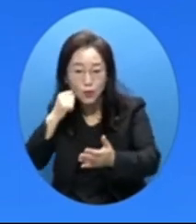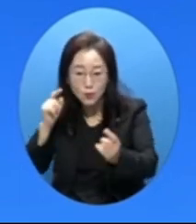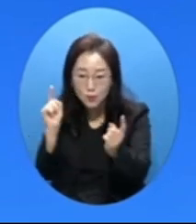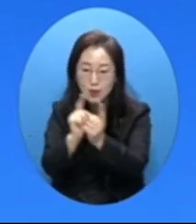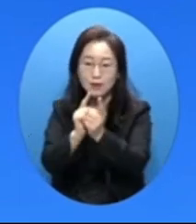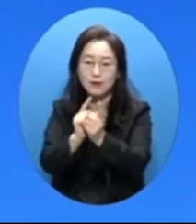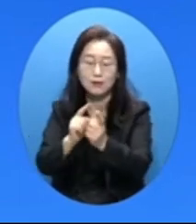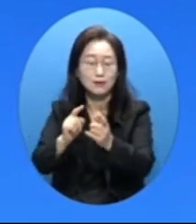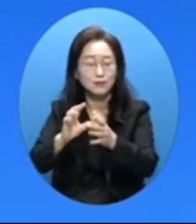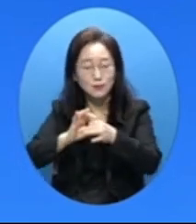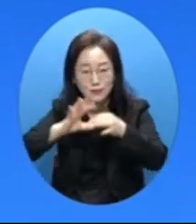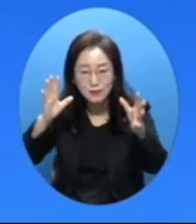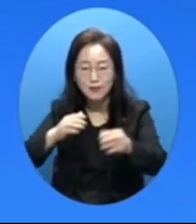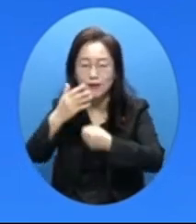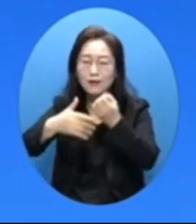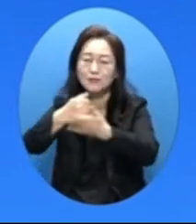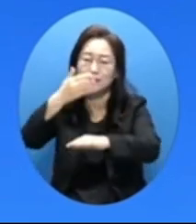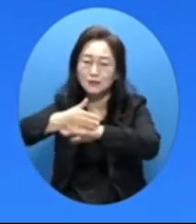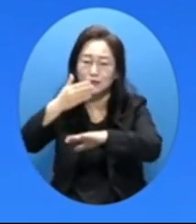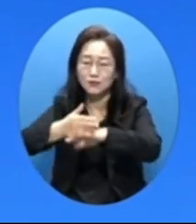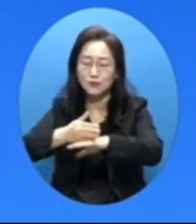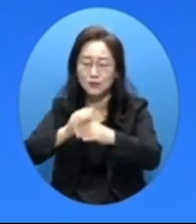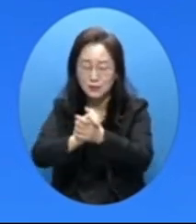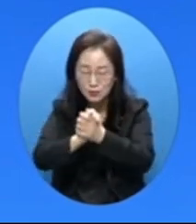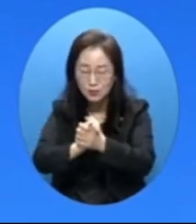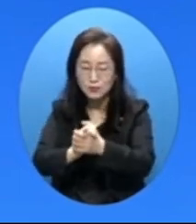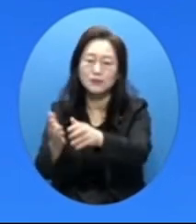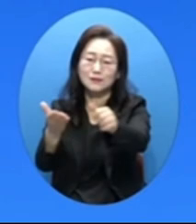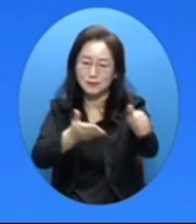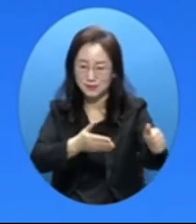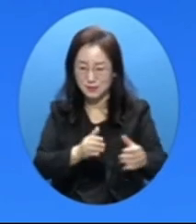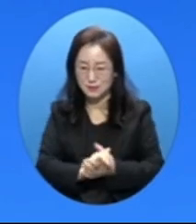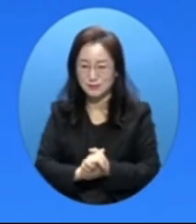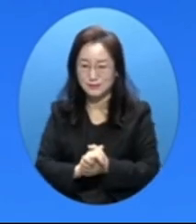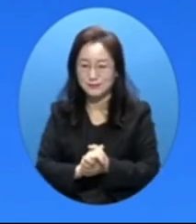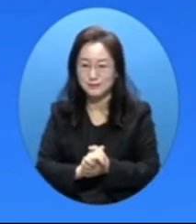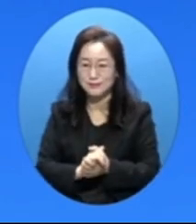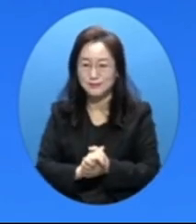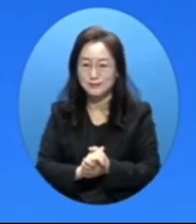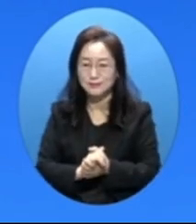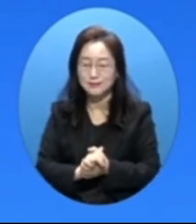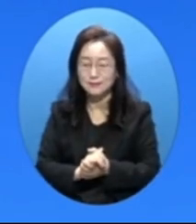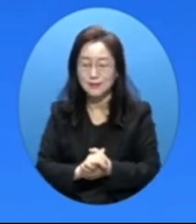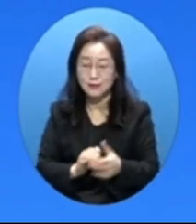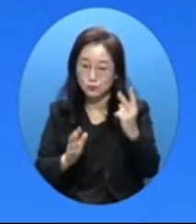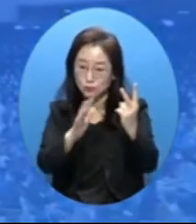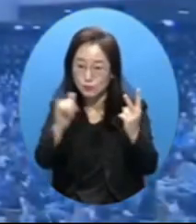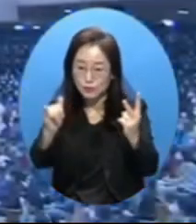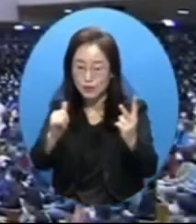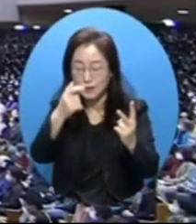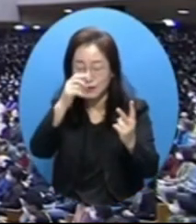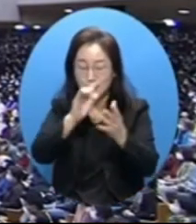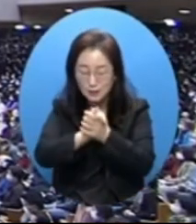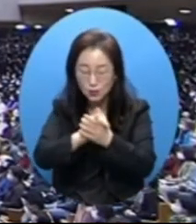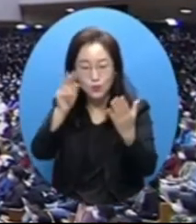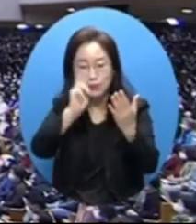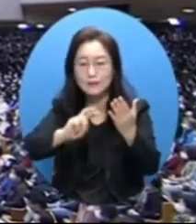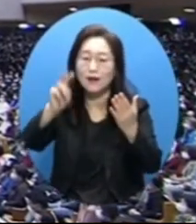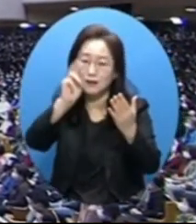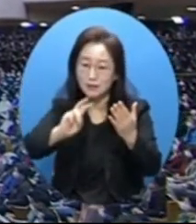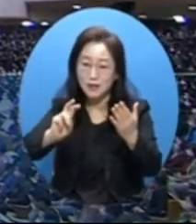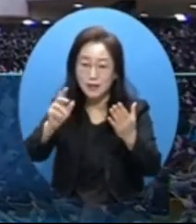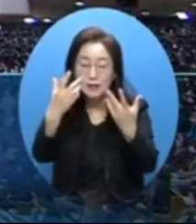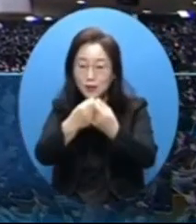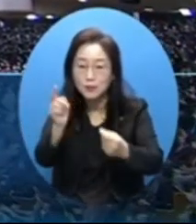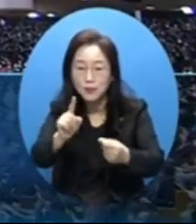앞에 기도하고 감사하고 찬양하는 우리 모두가 되어야 할 것입니다 그들이 이린 기도 찬양은